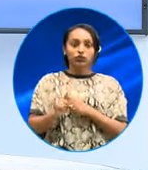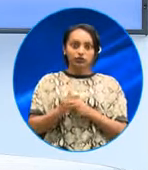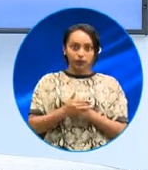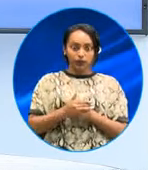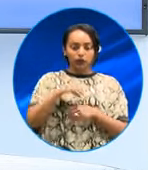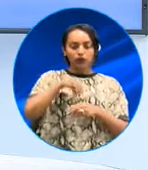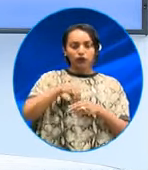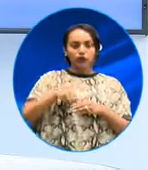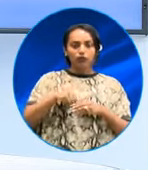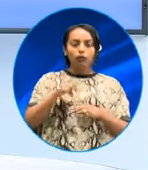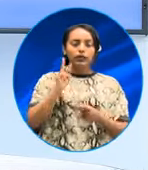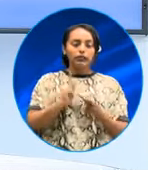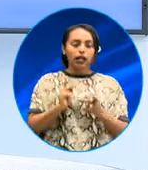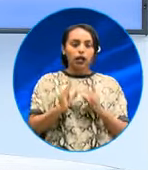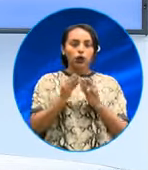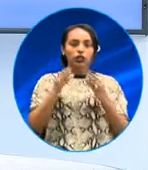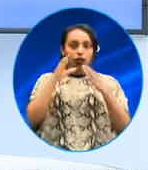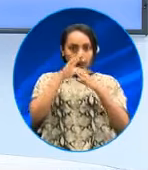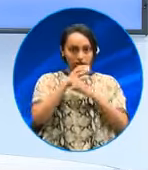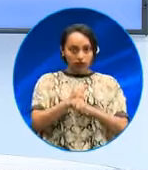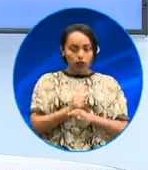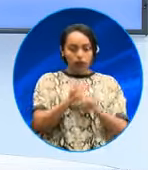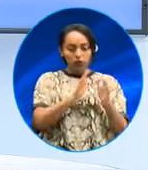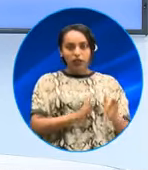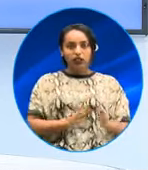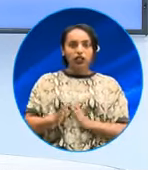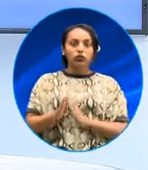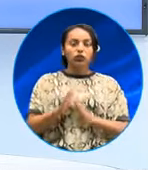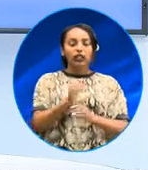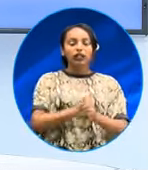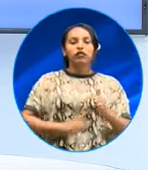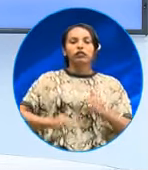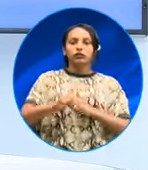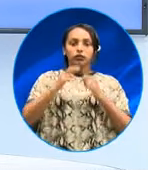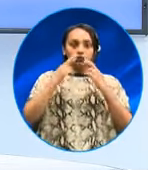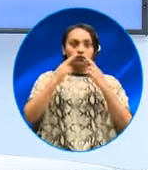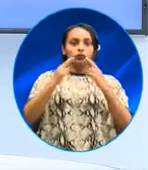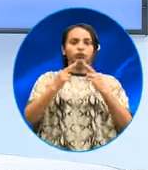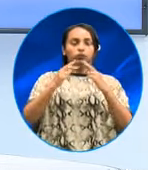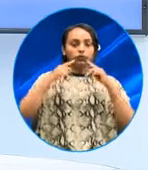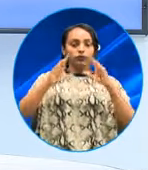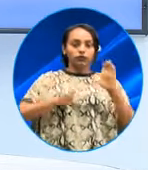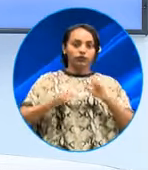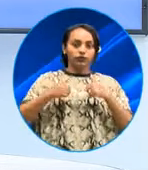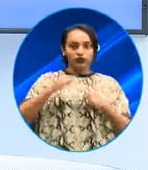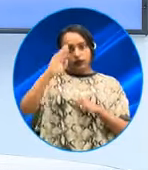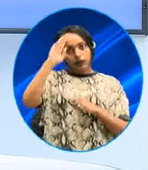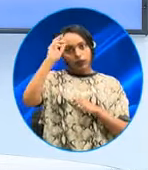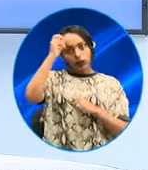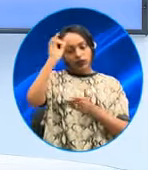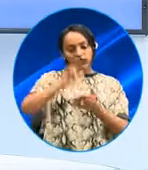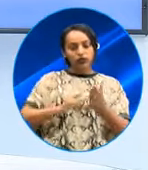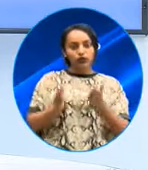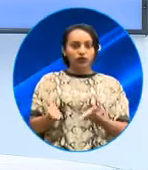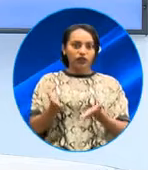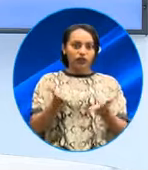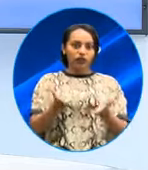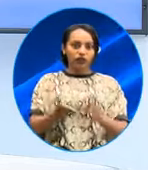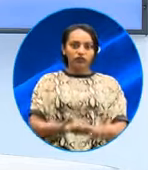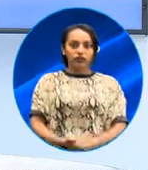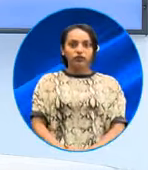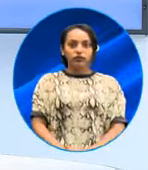ኮሚሽን ምርጫው በተሳካ ሁኔታ መጠናቀቁን ባዘጋጇቸው የቀዳሚ ሪፖርት ይፋ አድርገዋል። ሰለሞን ወልዴ ዝርዝሩን